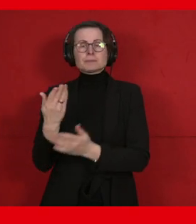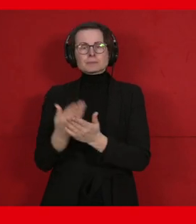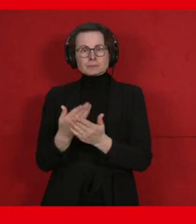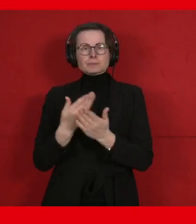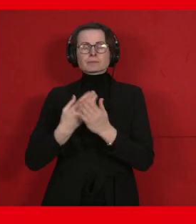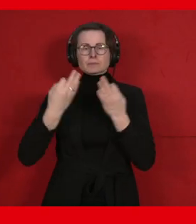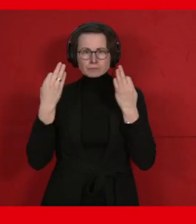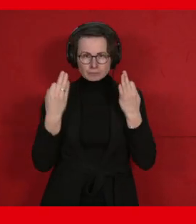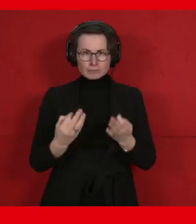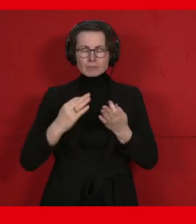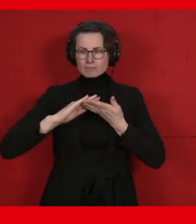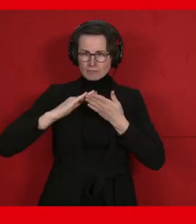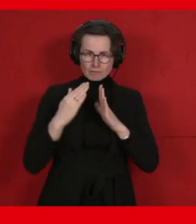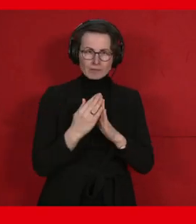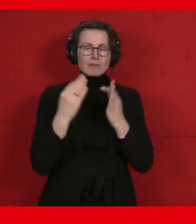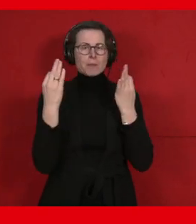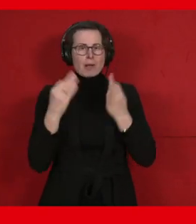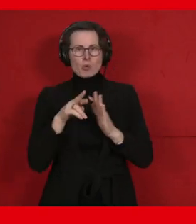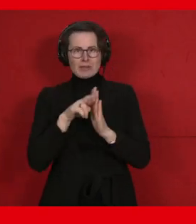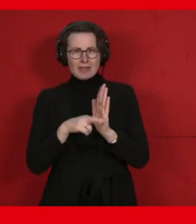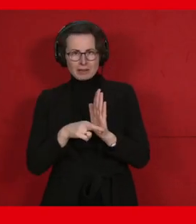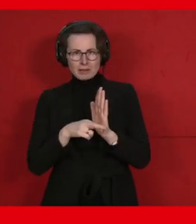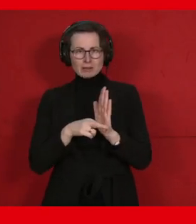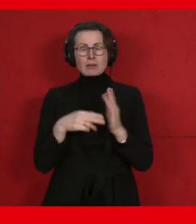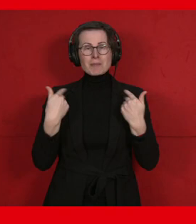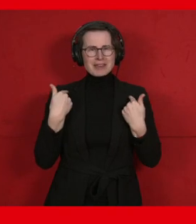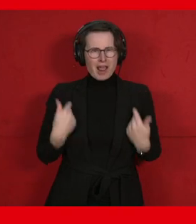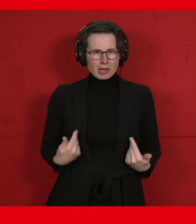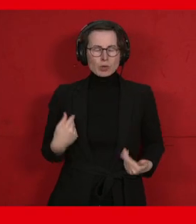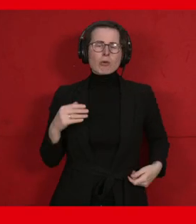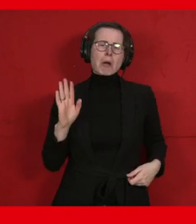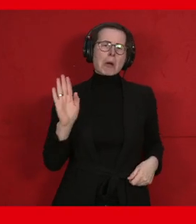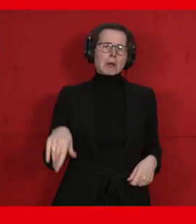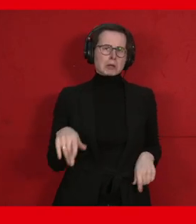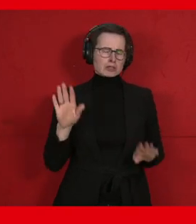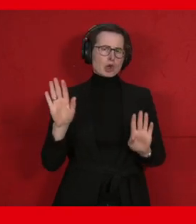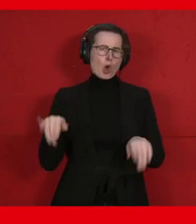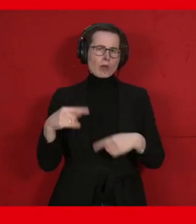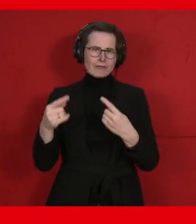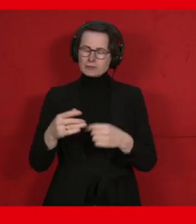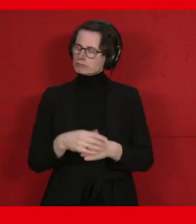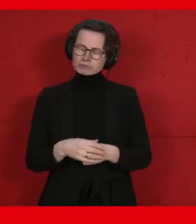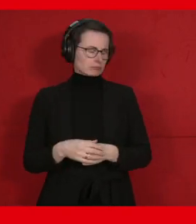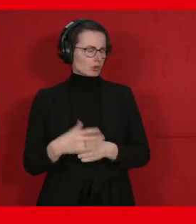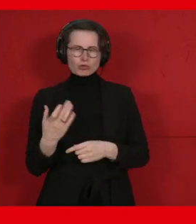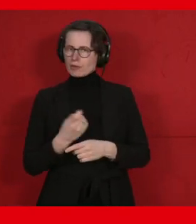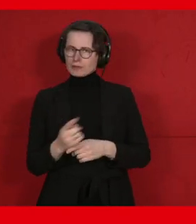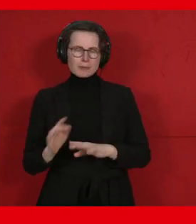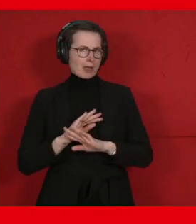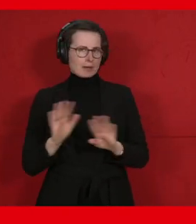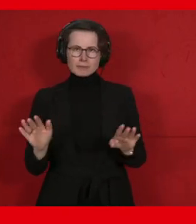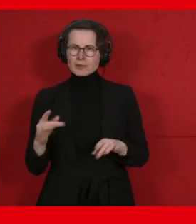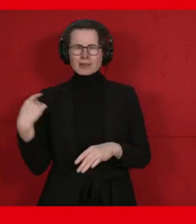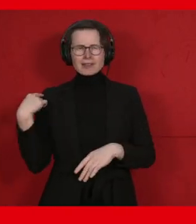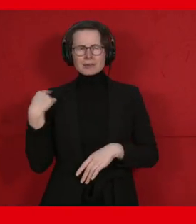Vereinbarungen, klare Regeln festsetzen. Wir kommen nicht durch mit der Haltung, es geschieht von alleine. Und das ist das, was ich immer mit dem